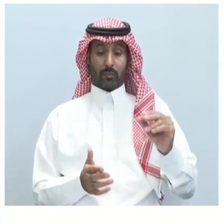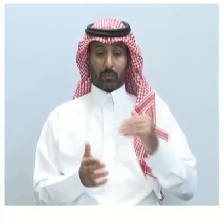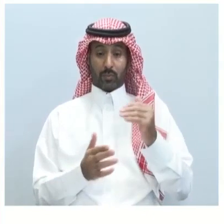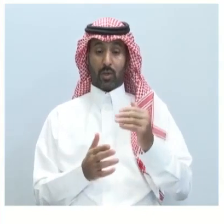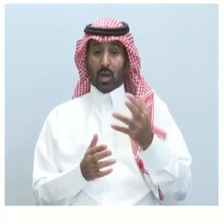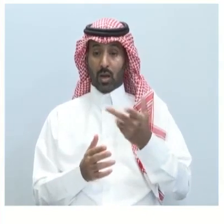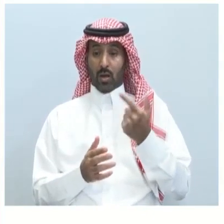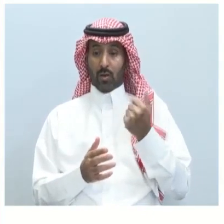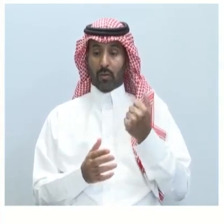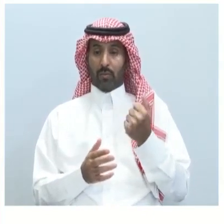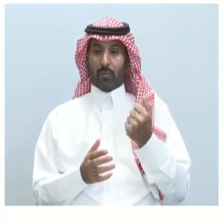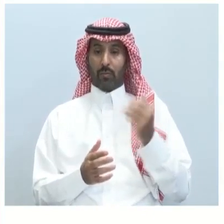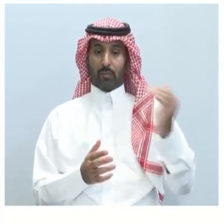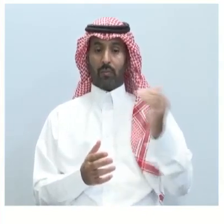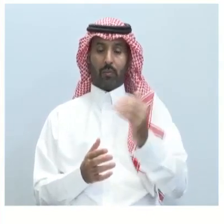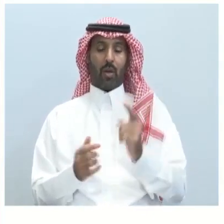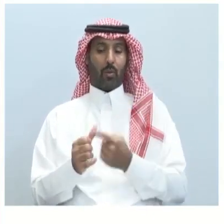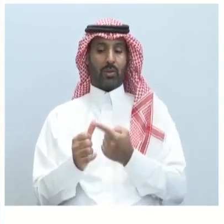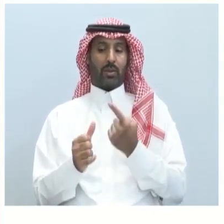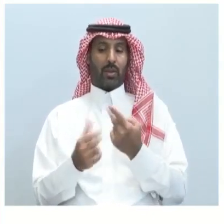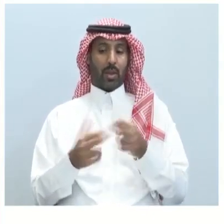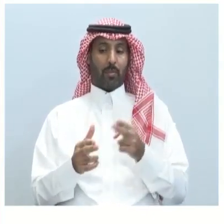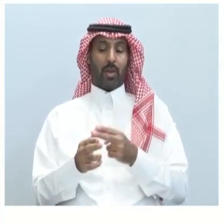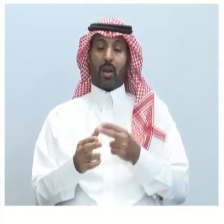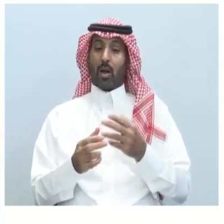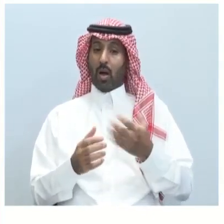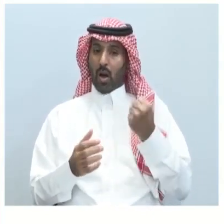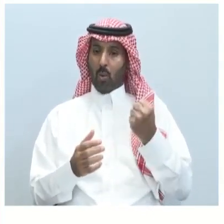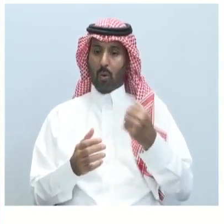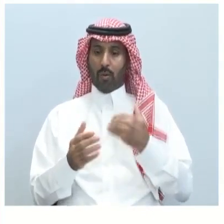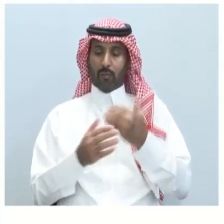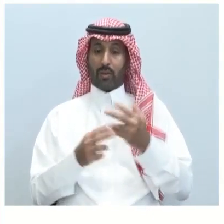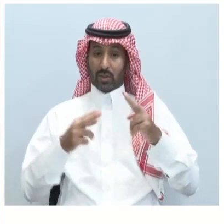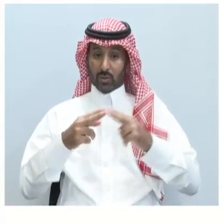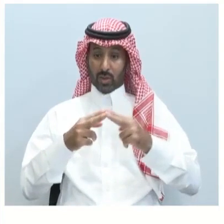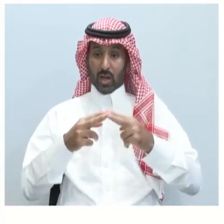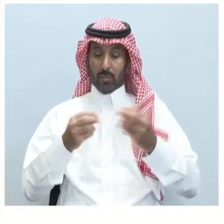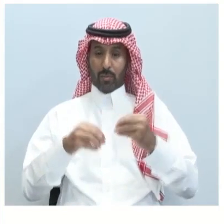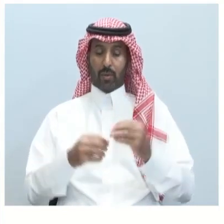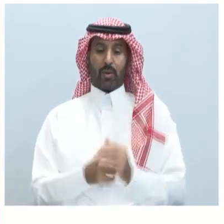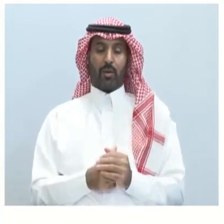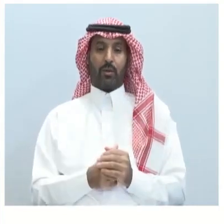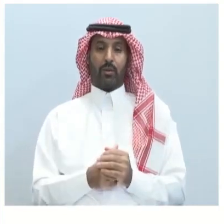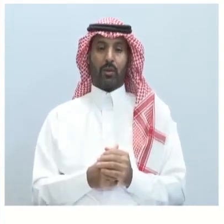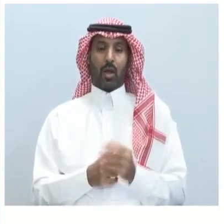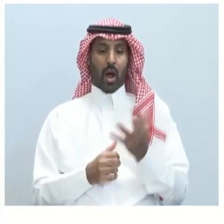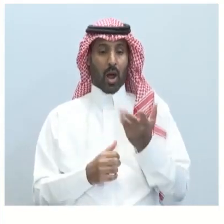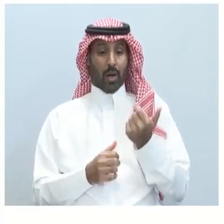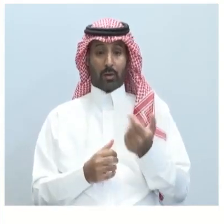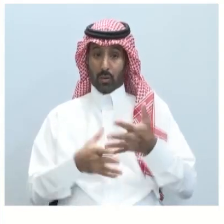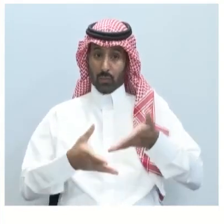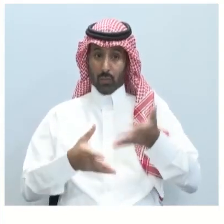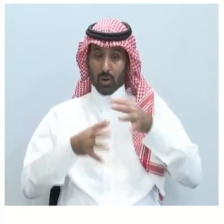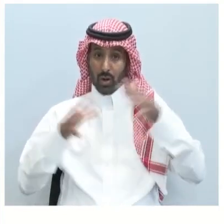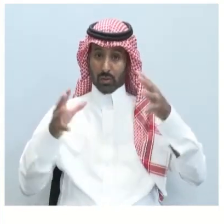الكهرباء فهو يحتاج ماذا يحتاج اول شيء تبدا بالاكثر قوه في توصيل التيار الكهربائي اذا اكثر قوه في توصيل التيار الكهربائي